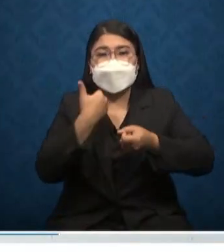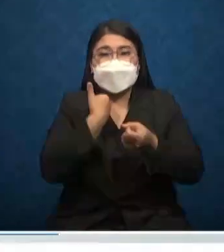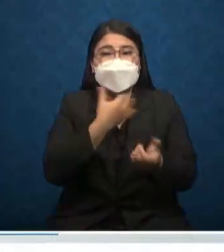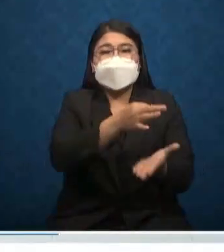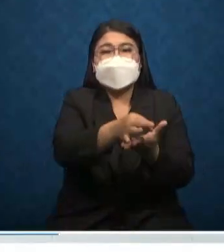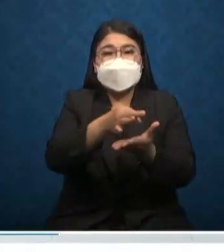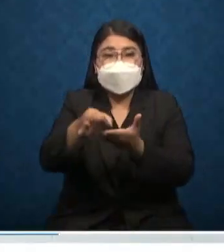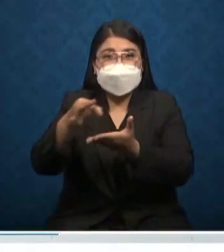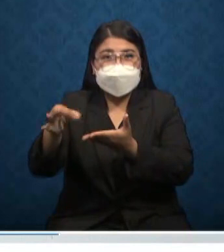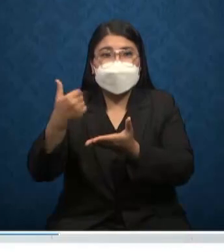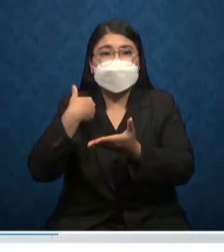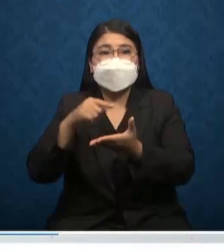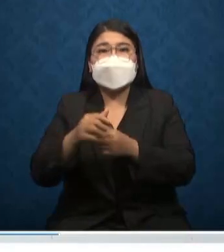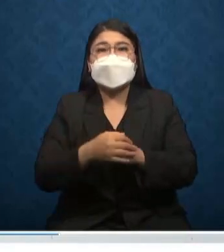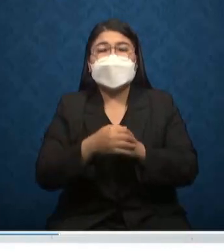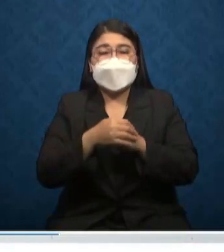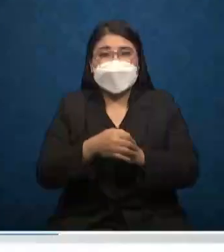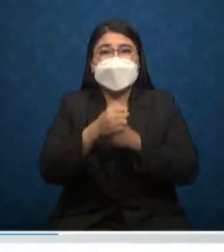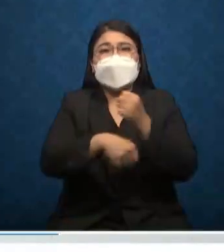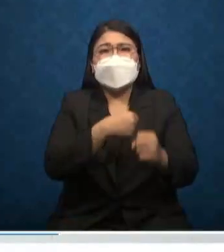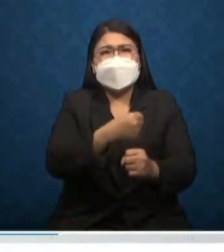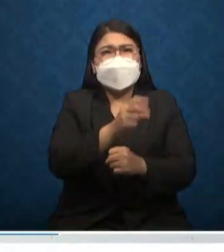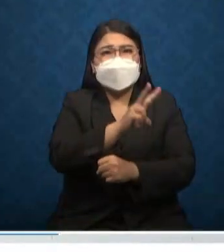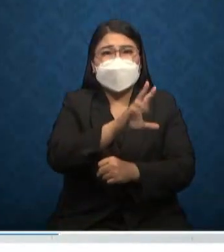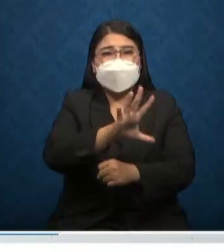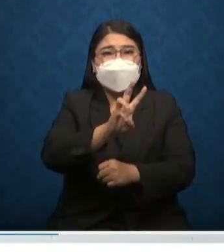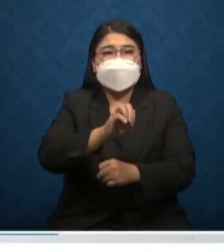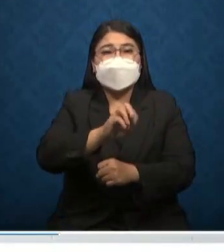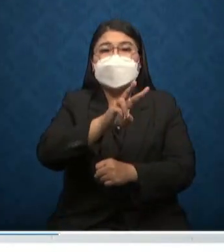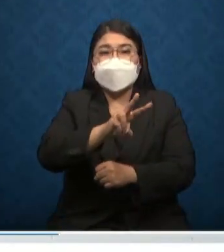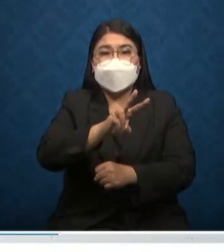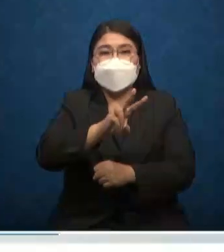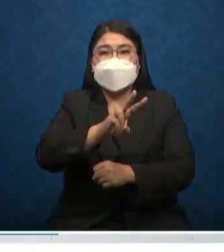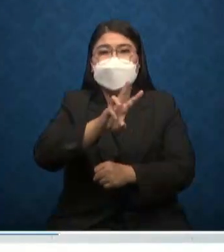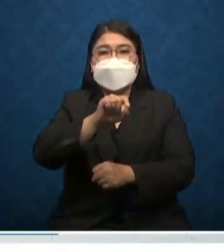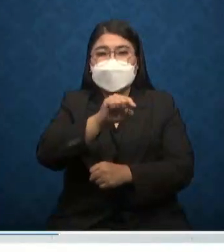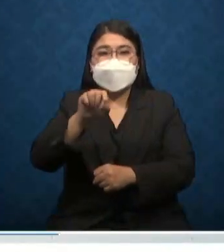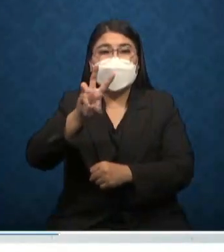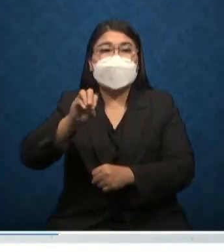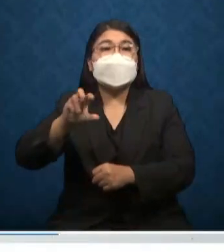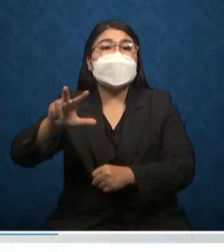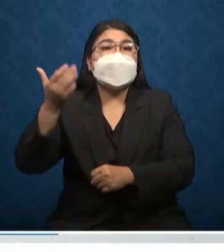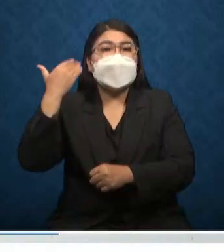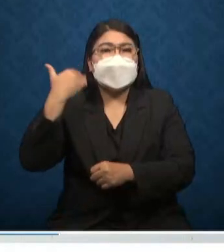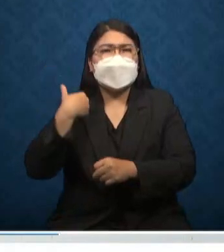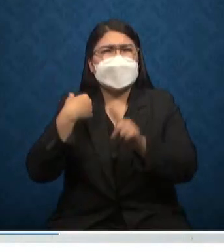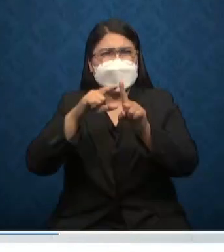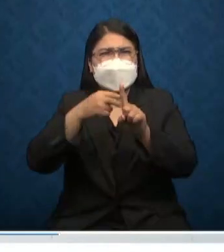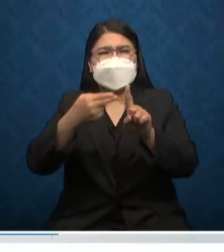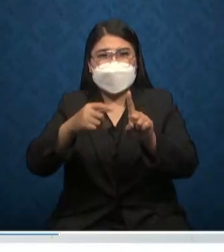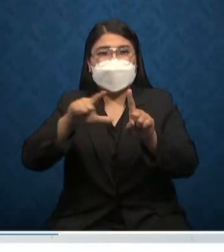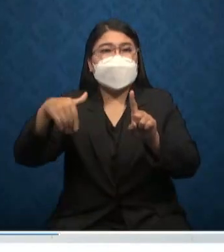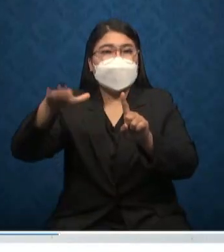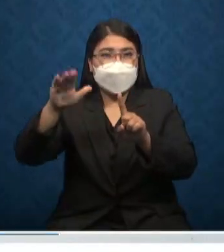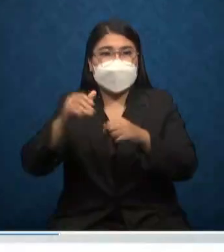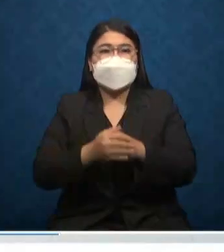ปี 62/63 นะครับซึ่งตอนนั้นรัฐบาลก็ช่วยเหลือมากกว่าวงเงิน 10,000 ล้านบาทนะครับโครงการที่2ที่เห็น